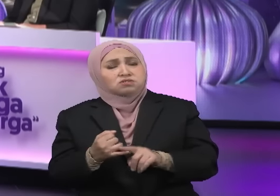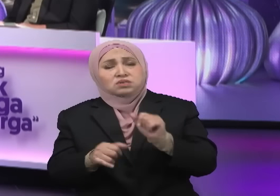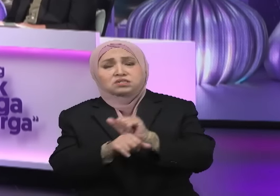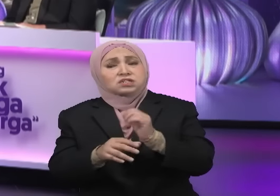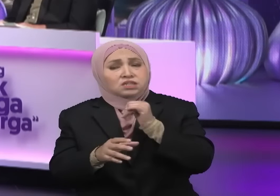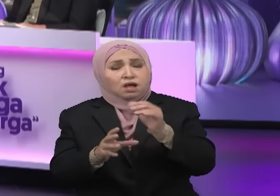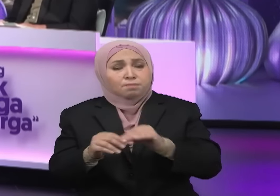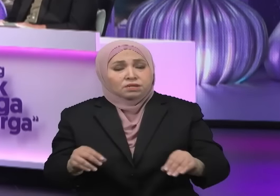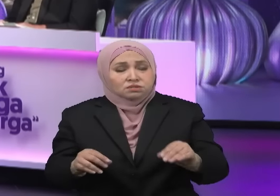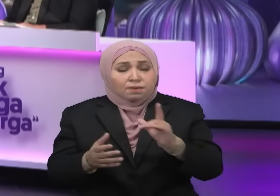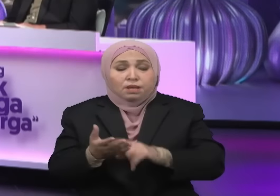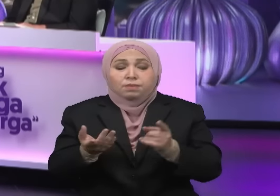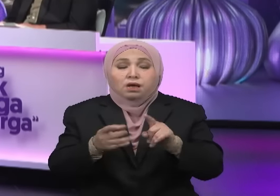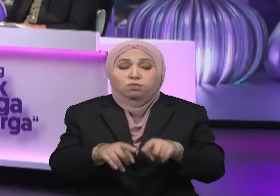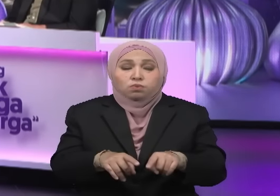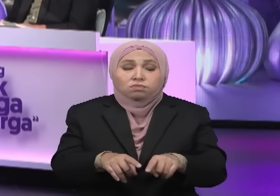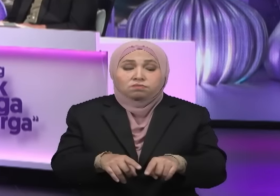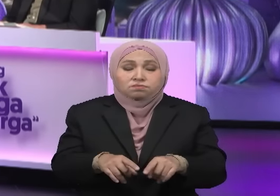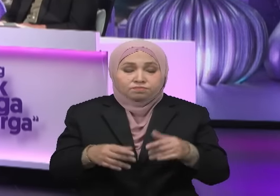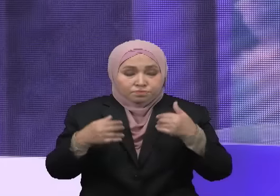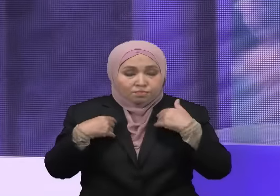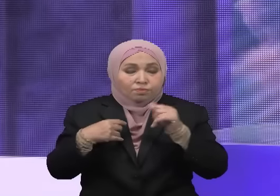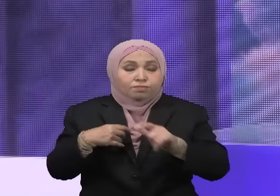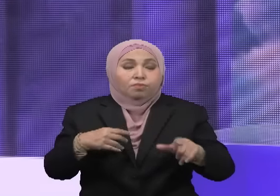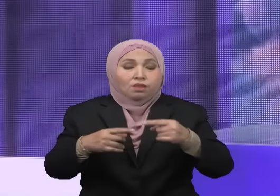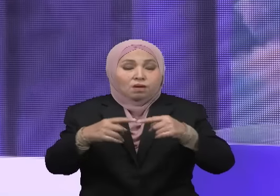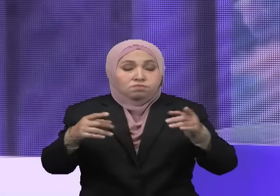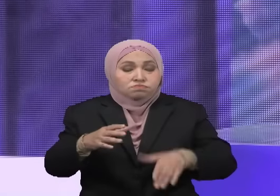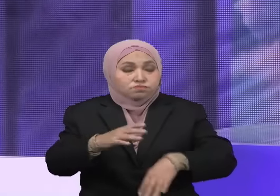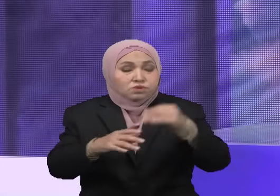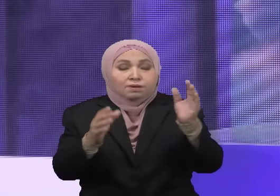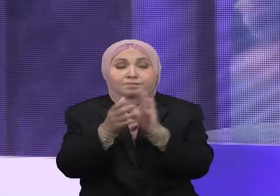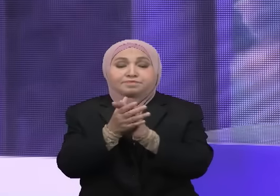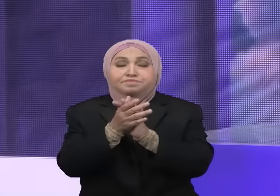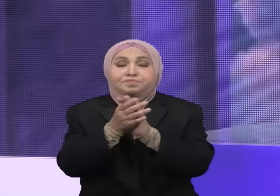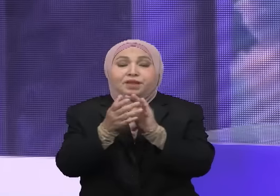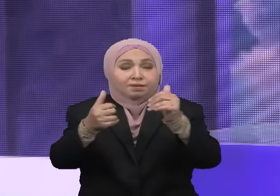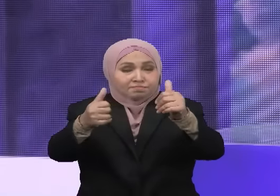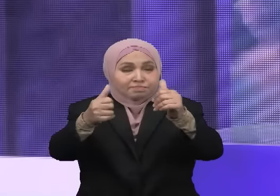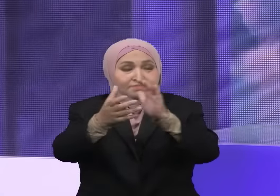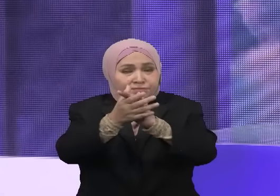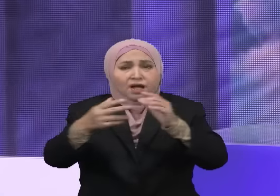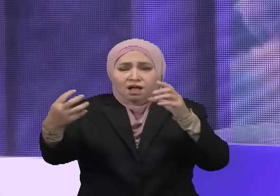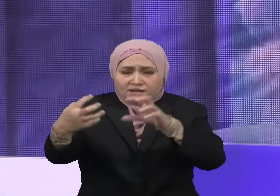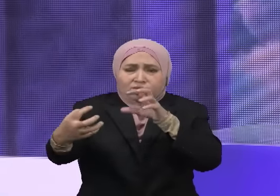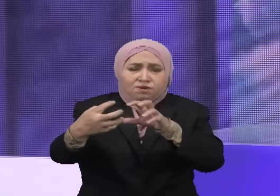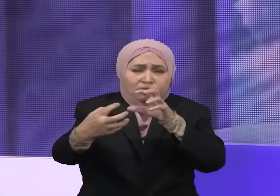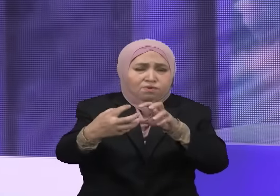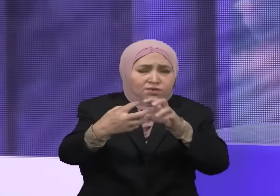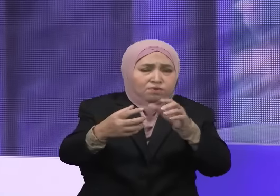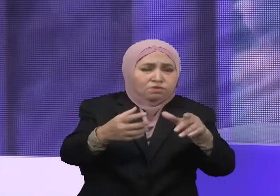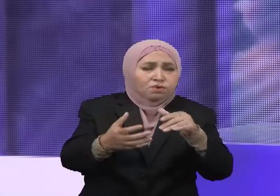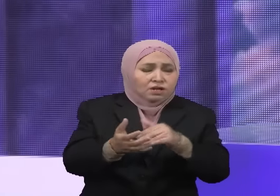tak jadi. Lepas tu apa yang berlaku? Wah, adalah musuh di luar sana, dia tepuk tangan. Dia kata, bagus. Ha, gaduh lagi. Ya.